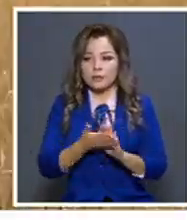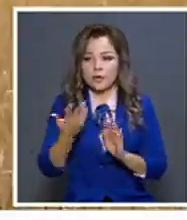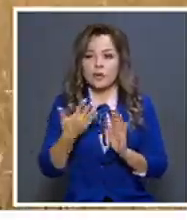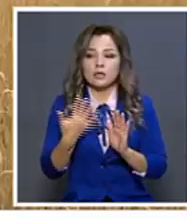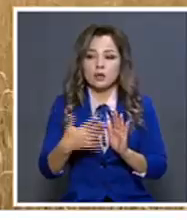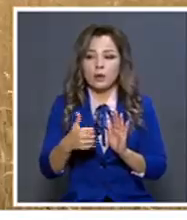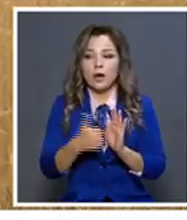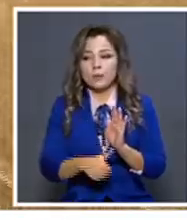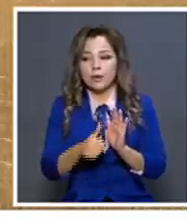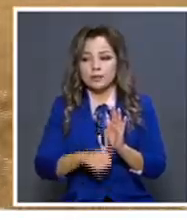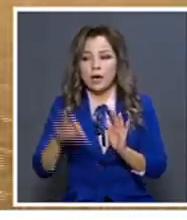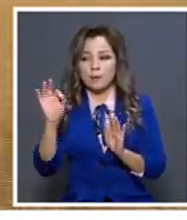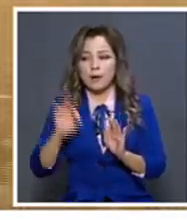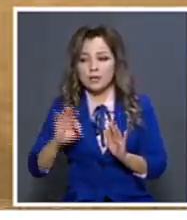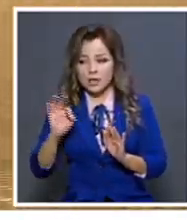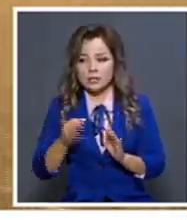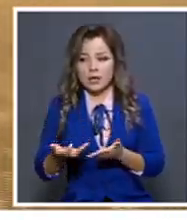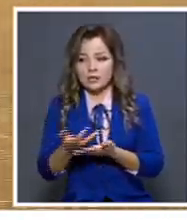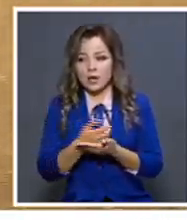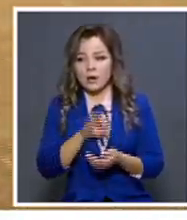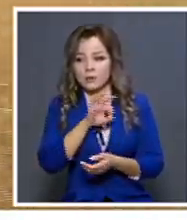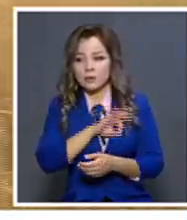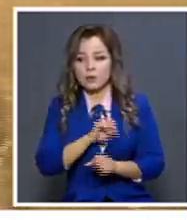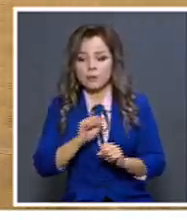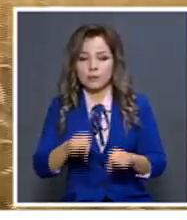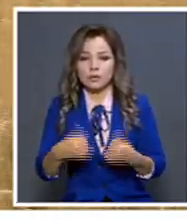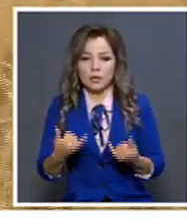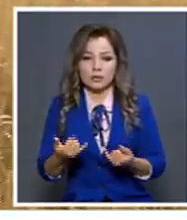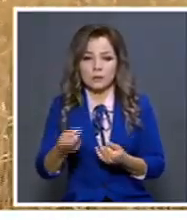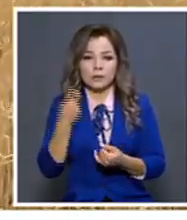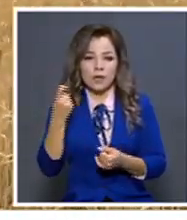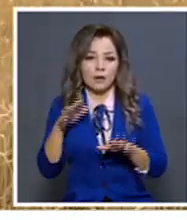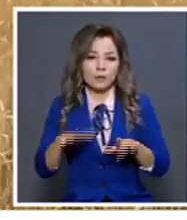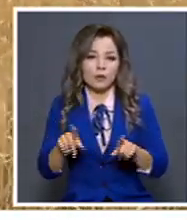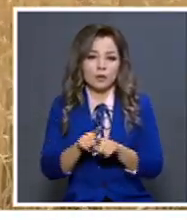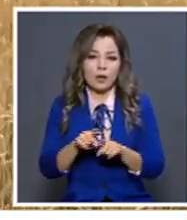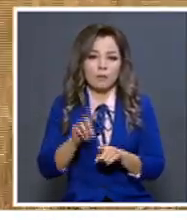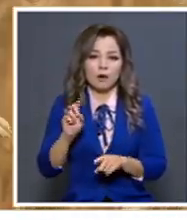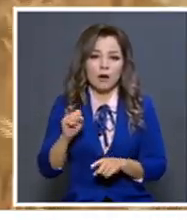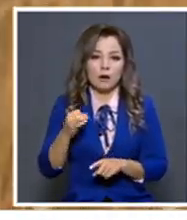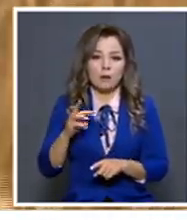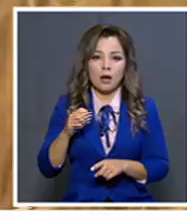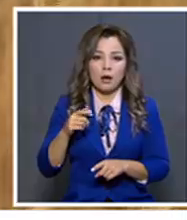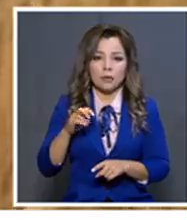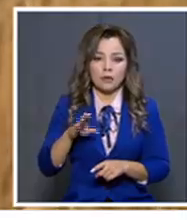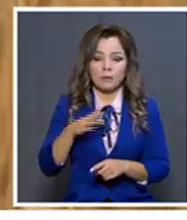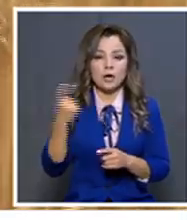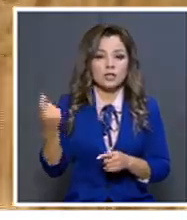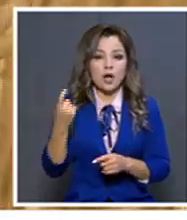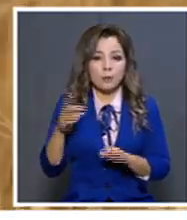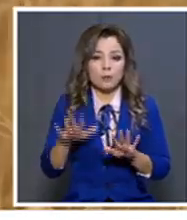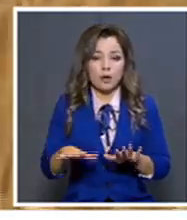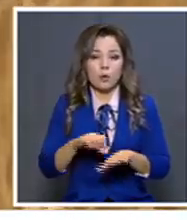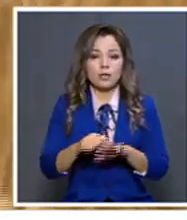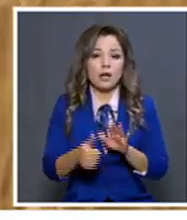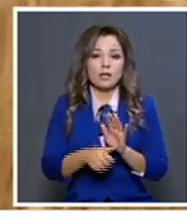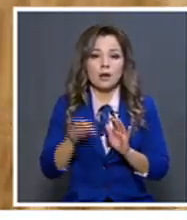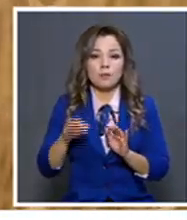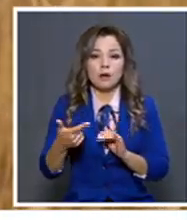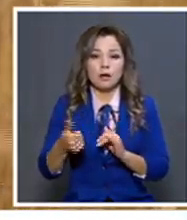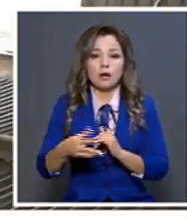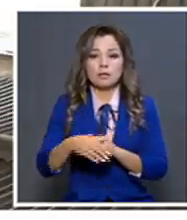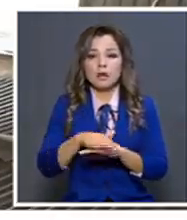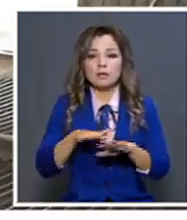ойлаймын. Қазір шаруалар астықтың шығымын еселеу асық. Қуаныш Баймағанбетовтің шаруашылығы 16 мың гектардан астам алқаппа егін